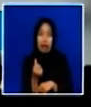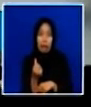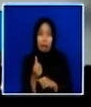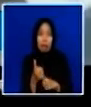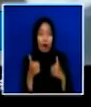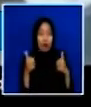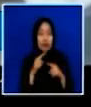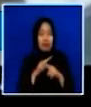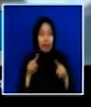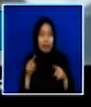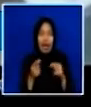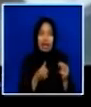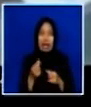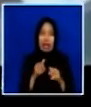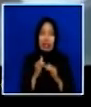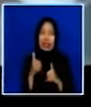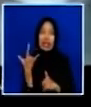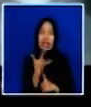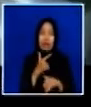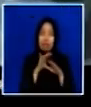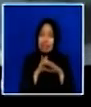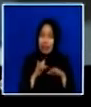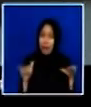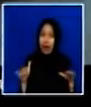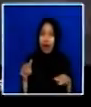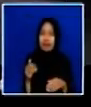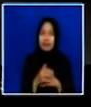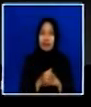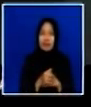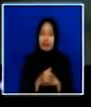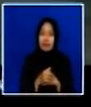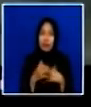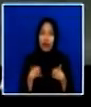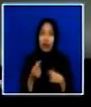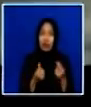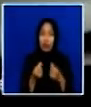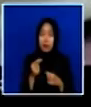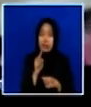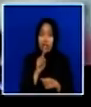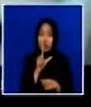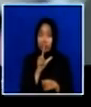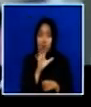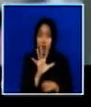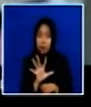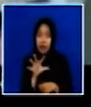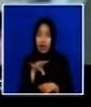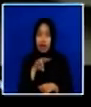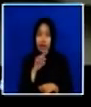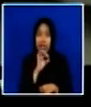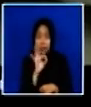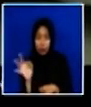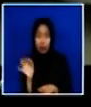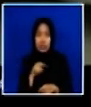masih ramah bagi kantong satu buat kerajinan dijual mulai dari harga 175.000 hingga